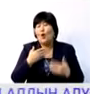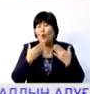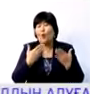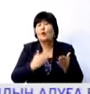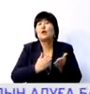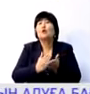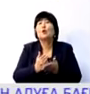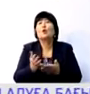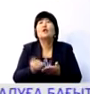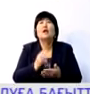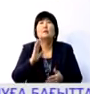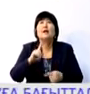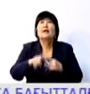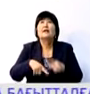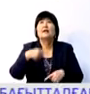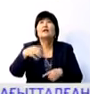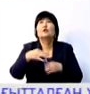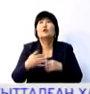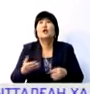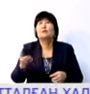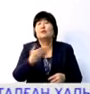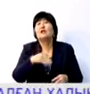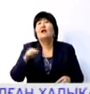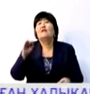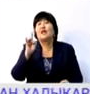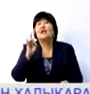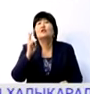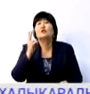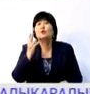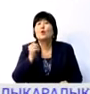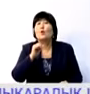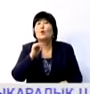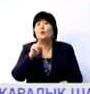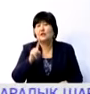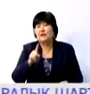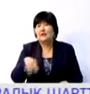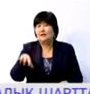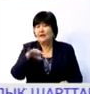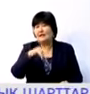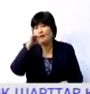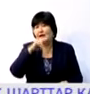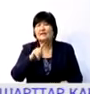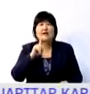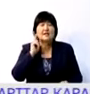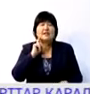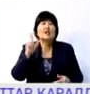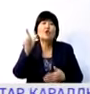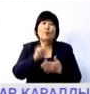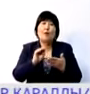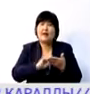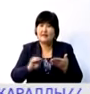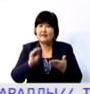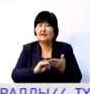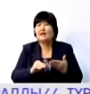жол тартпақ. Келесі күзде біз француз елінде дәл осылай қазақстандық ақындардың қазақ жастар заманауи